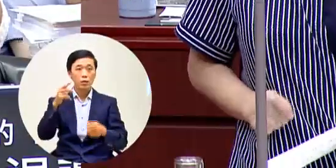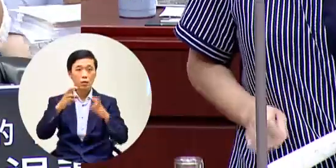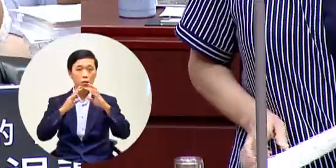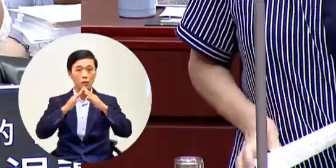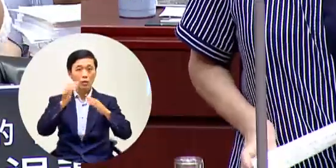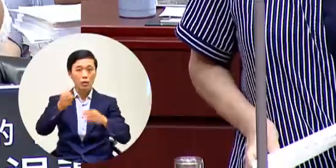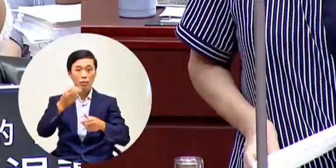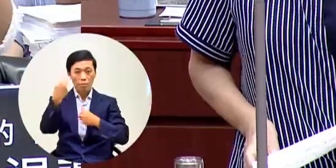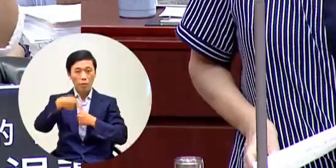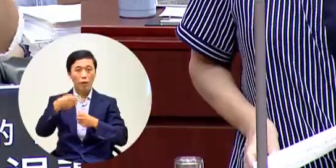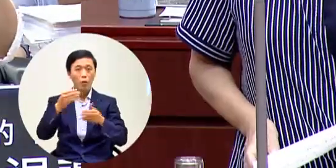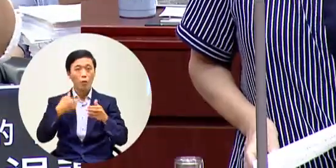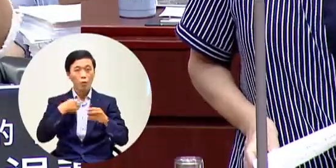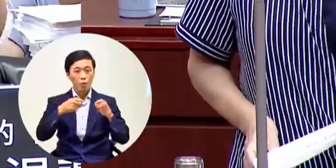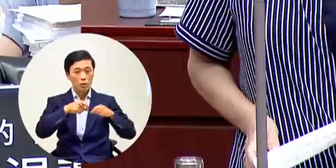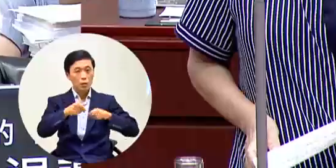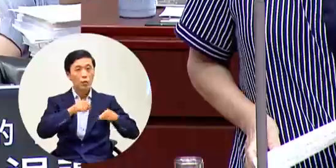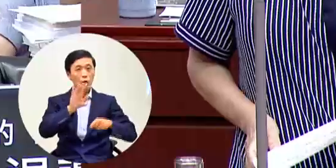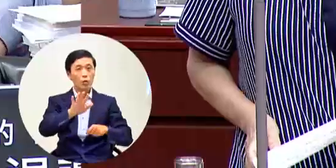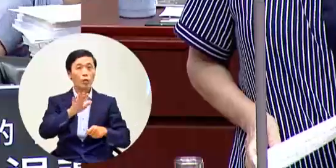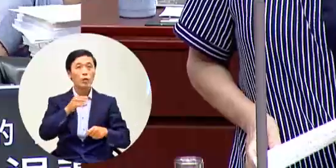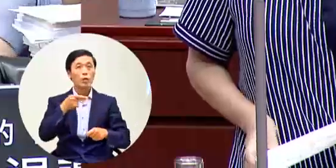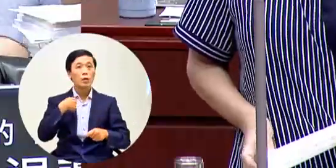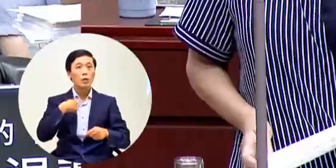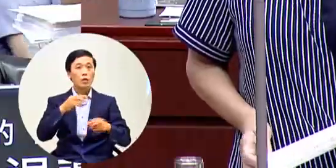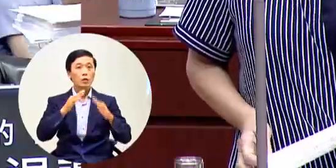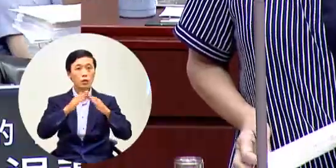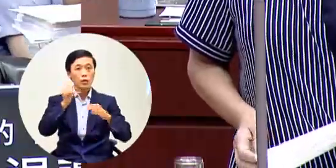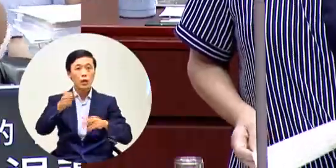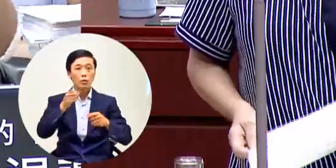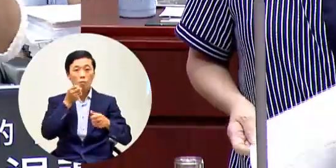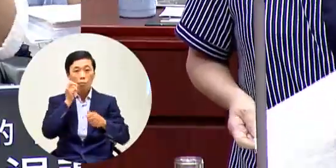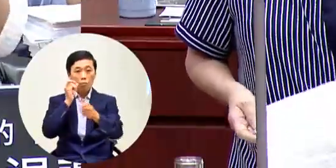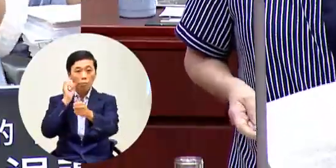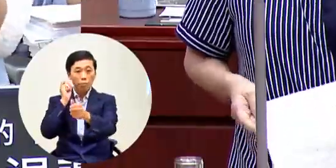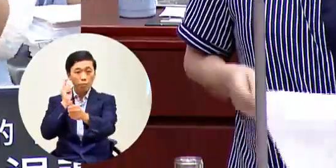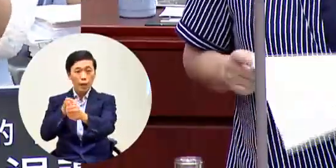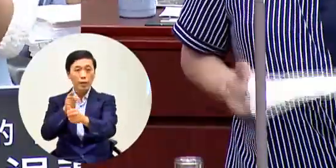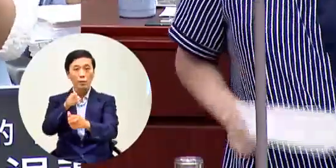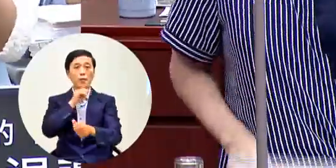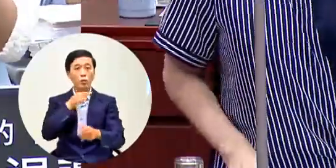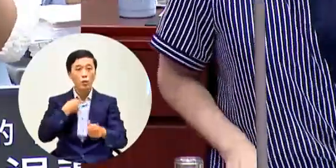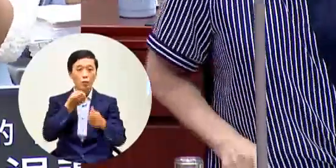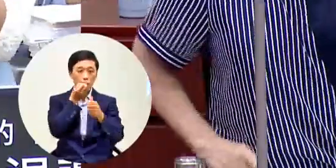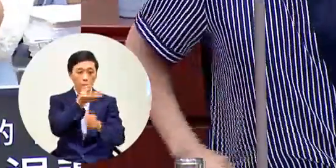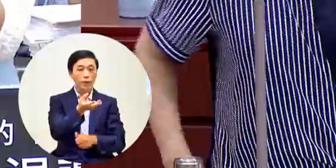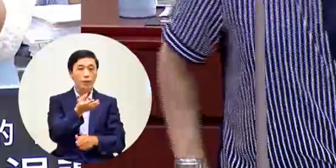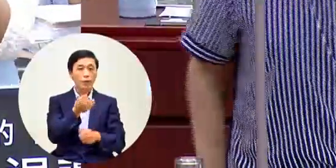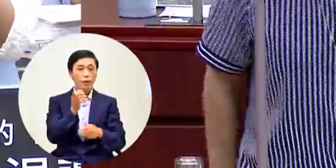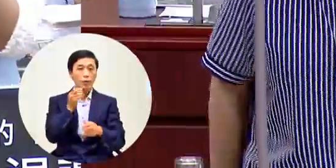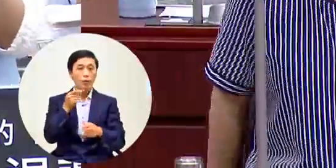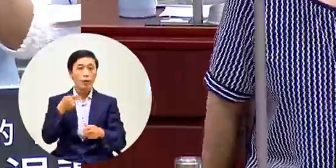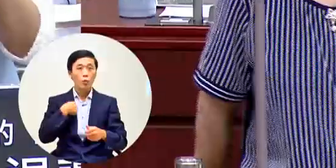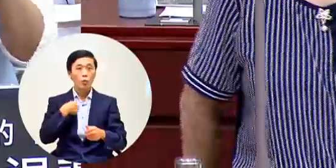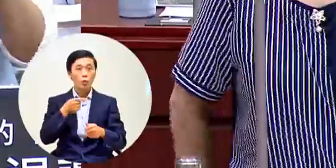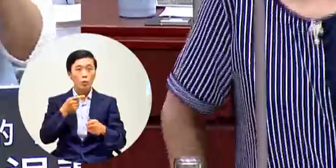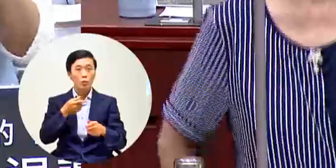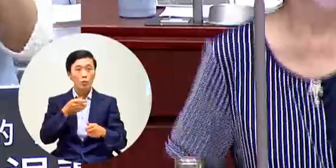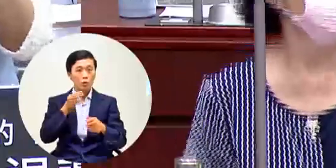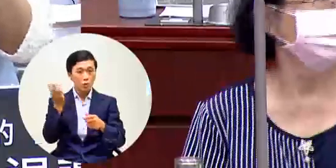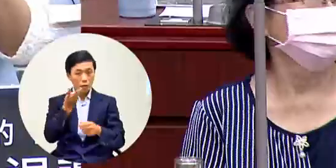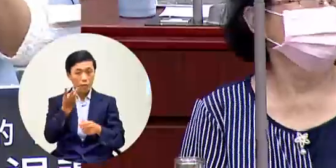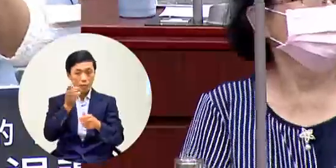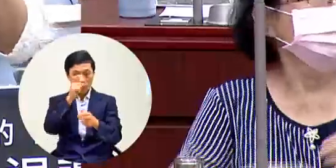就已经在规划了。 市长只是也是因为我揭露嘛，所以我觉得你们的稽查是有问题的哈。所以我有3点要求，第一